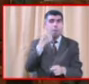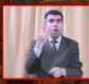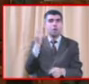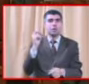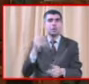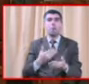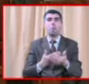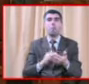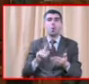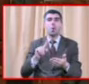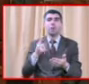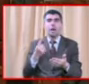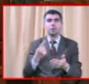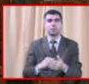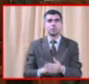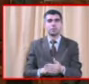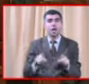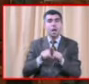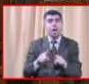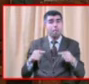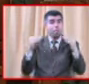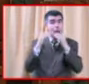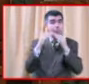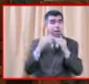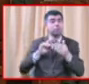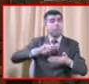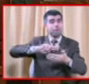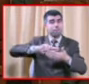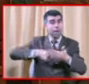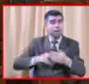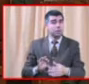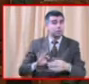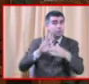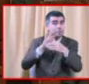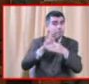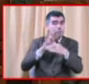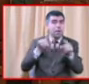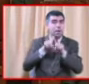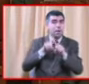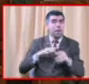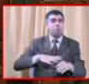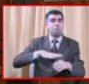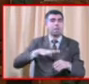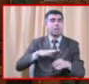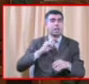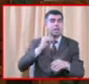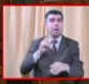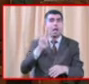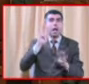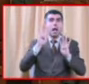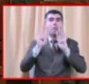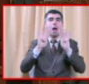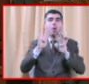درهم. مقابل ذلك وقعت اتفاقيات للتأهيل الحضري للمدن بقيمة تفوق